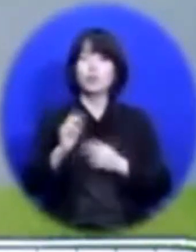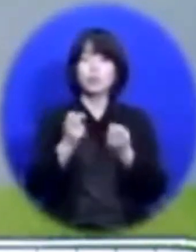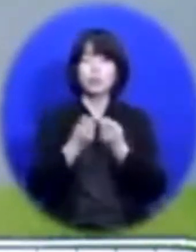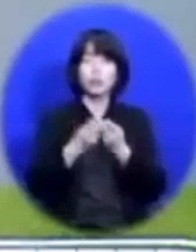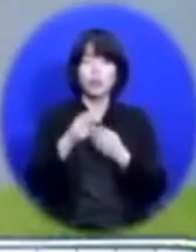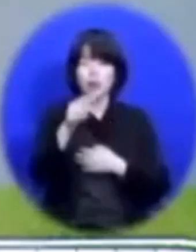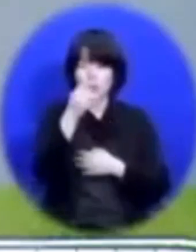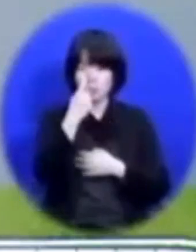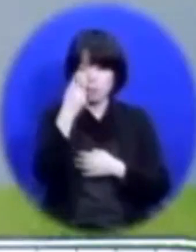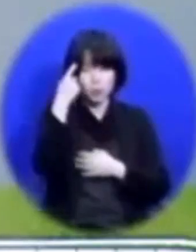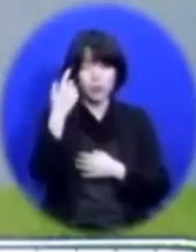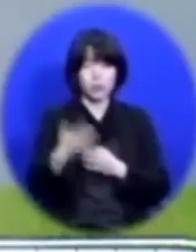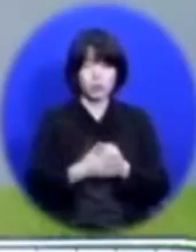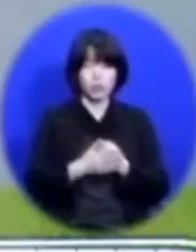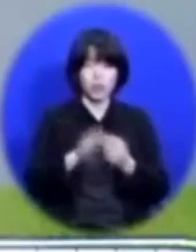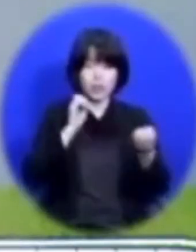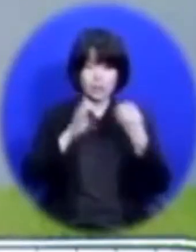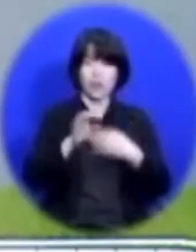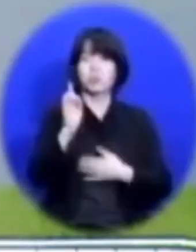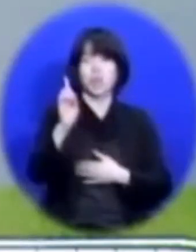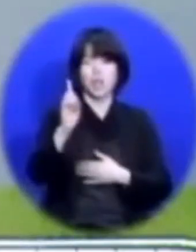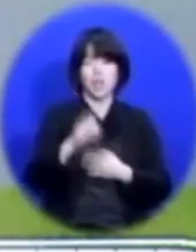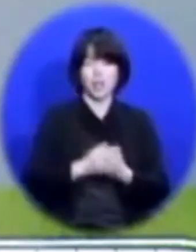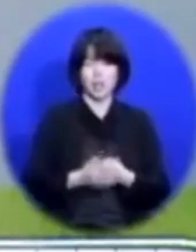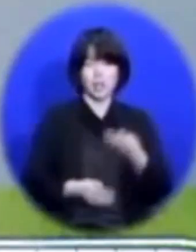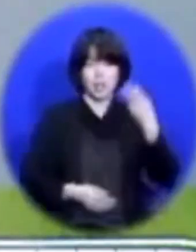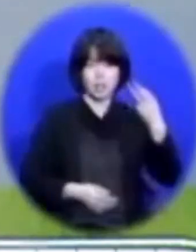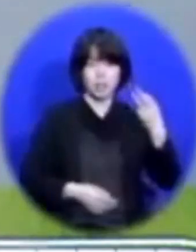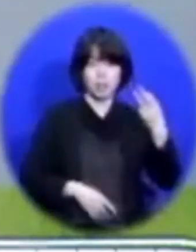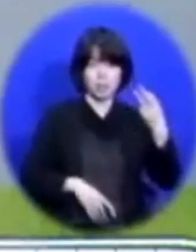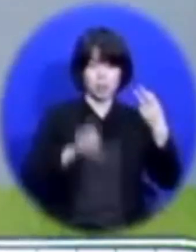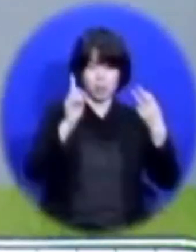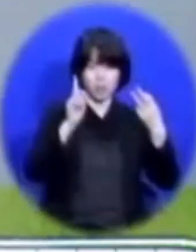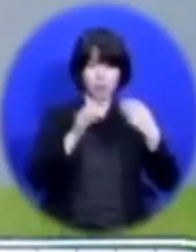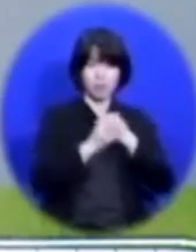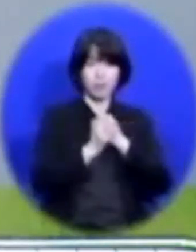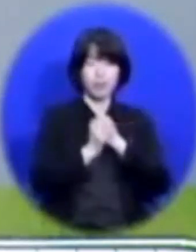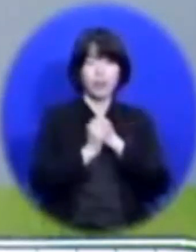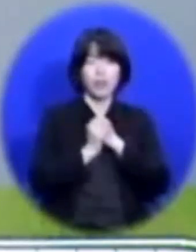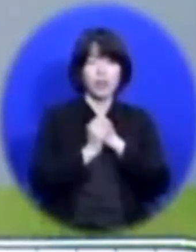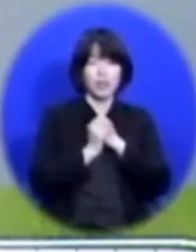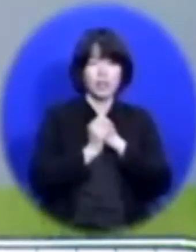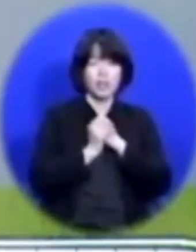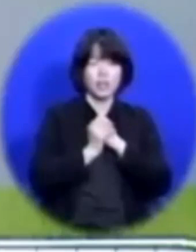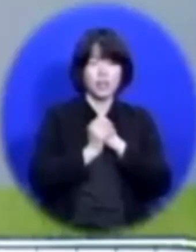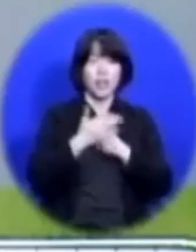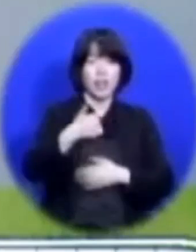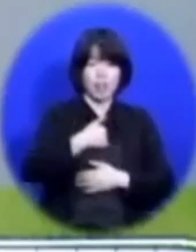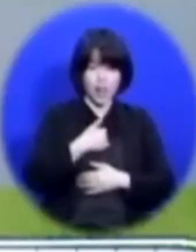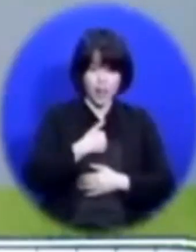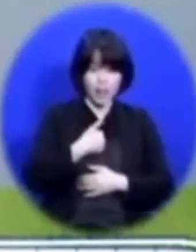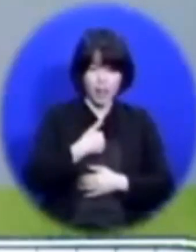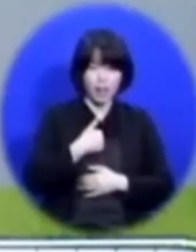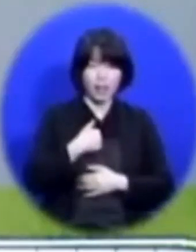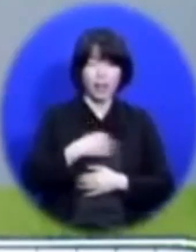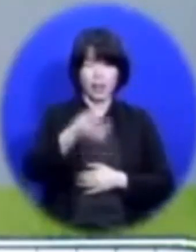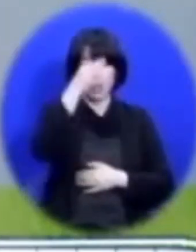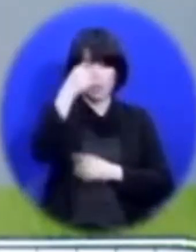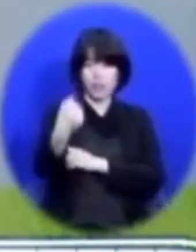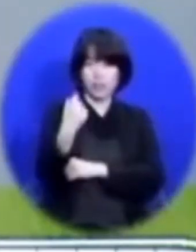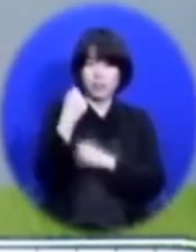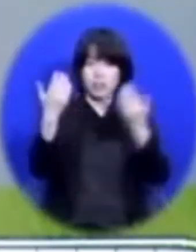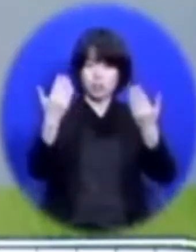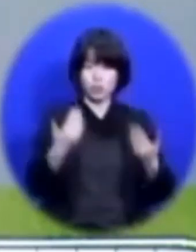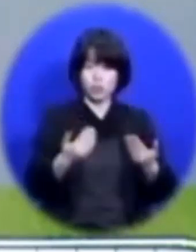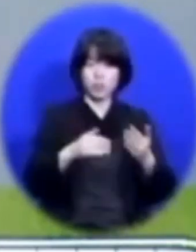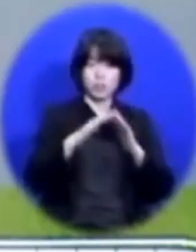사는것은본질적으로같은것이다.정답은 13절입니다.빌립보서4장13절은"내게능력주시는